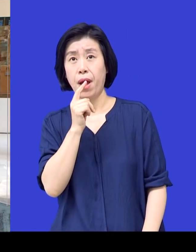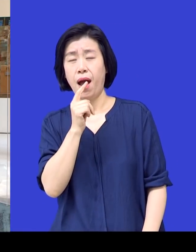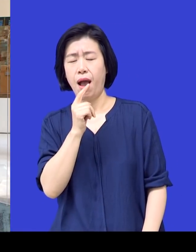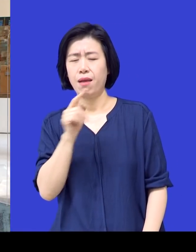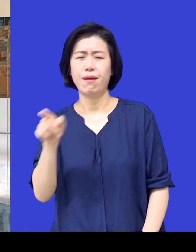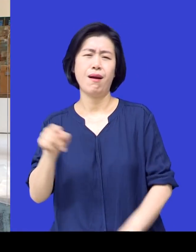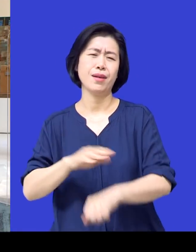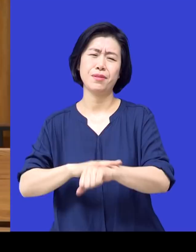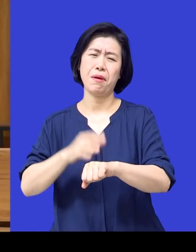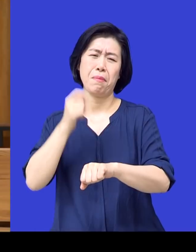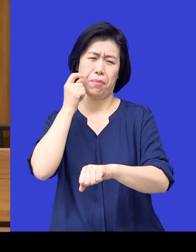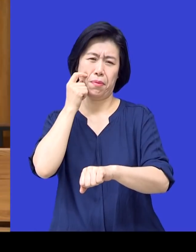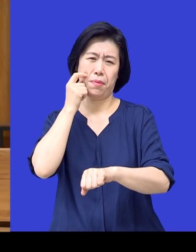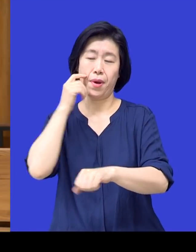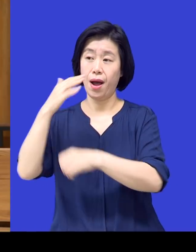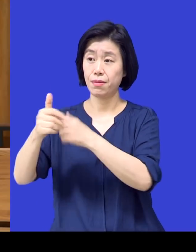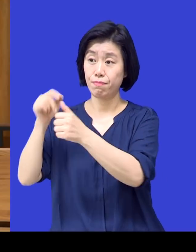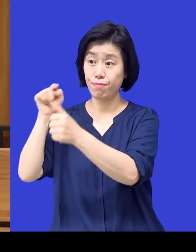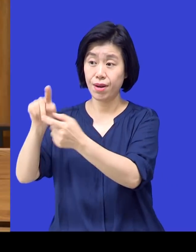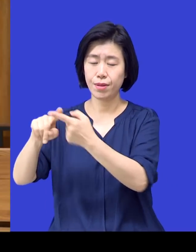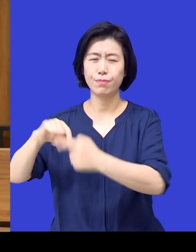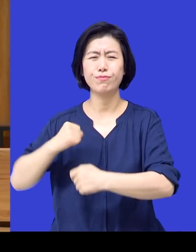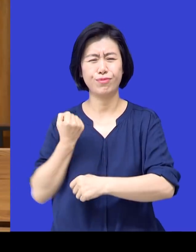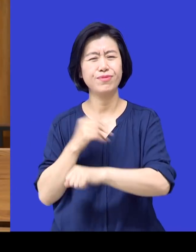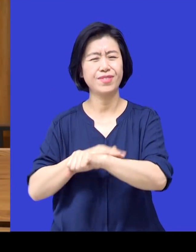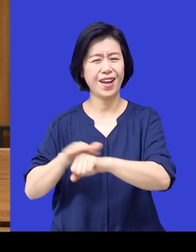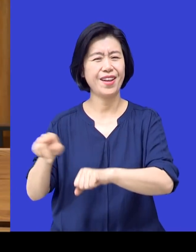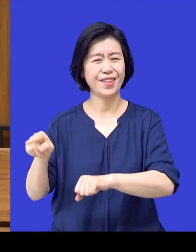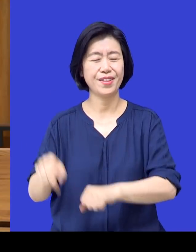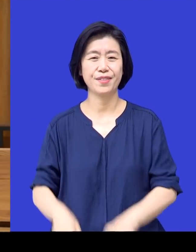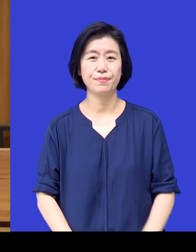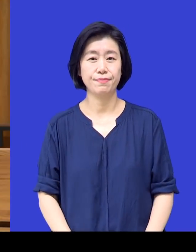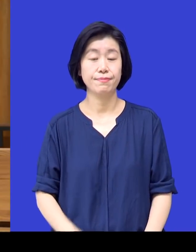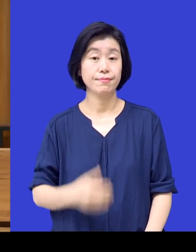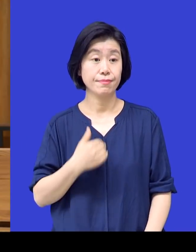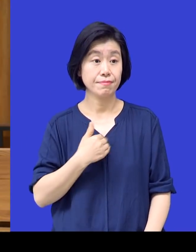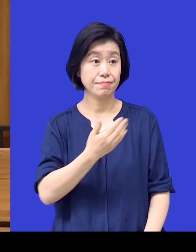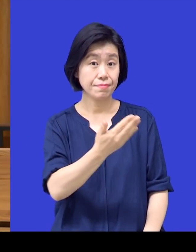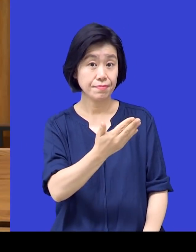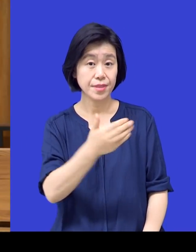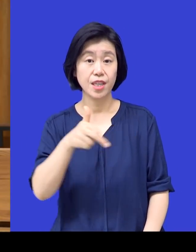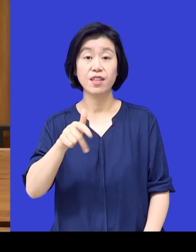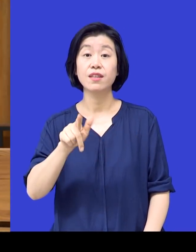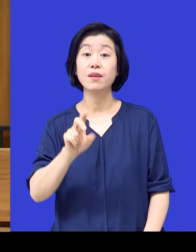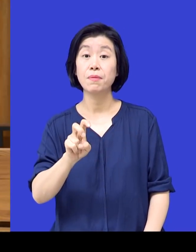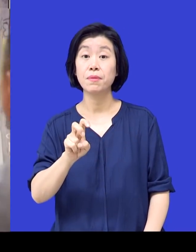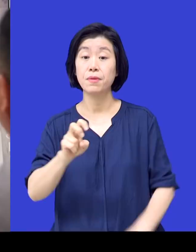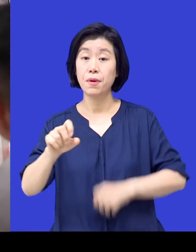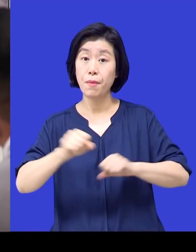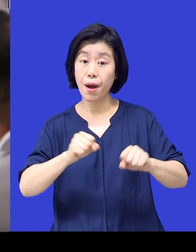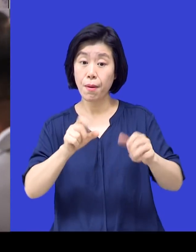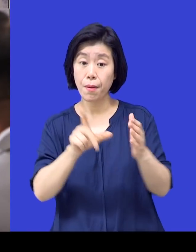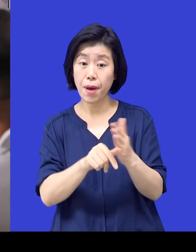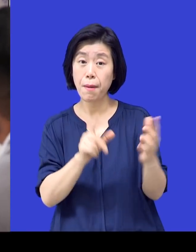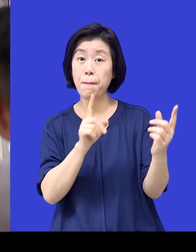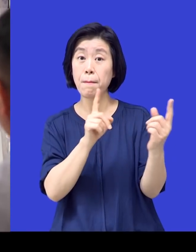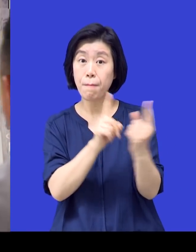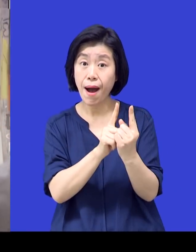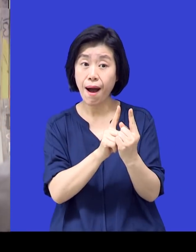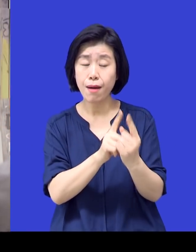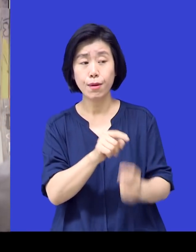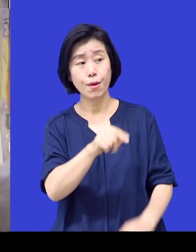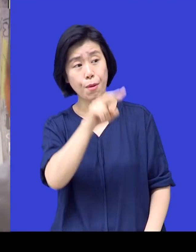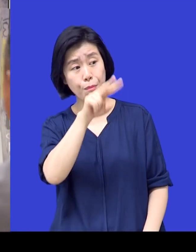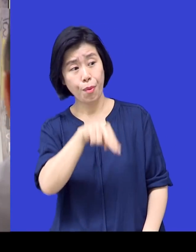일이라면. 맞아요. 아니 저는 목사님하고 컴패션 활동하면서 계속 뵈서 컴패션 이후에 이제 목사님은 잘 알고 있지만 어린 시절이나 또